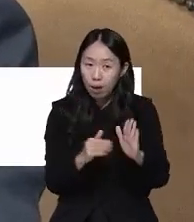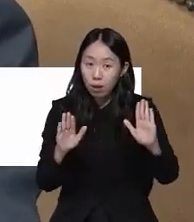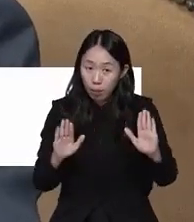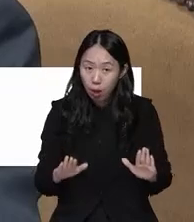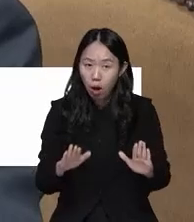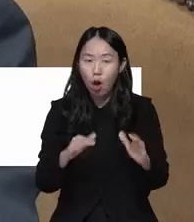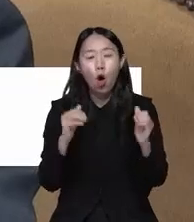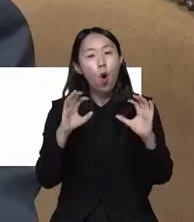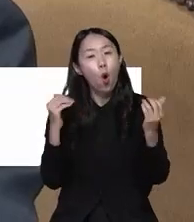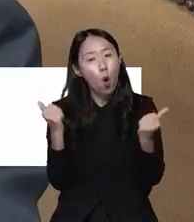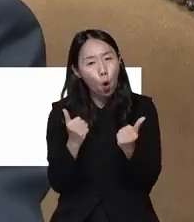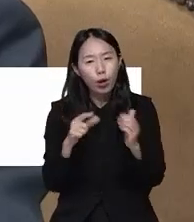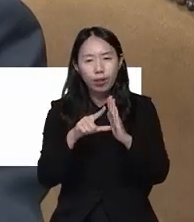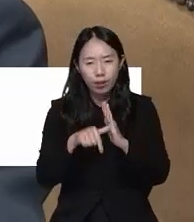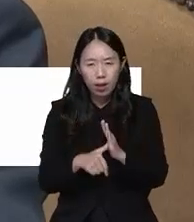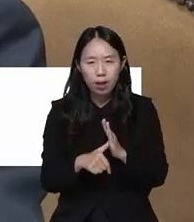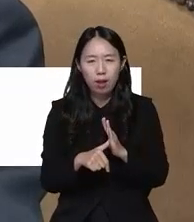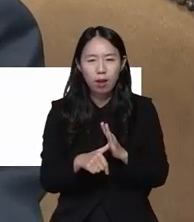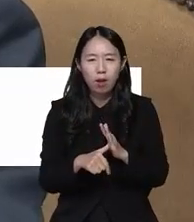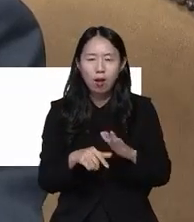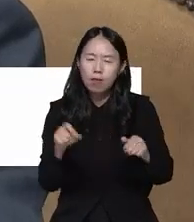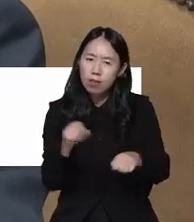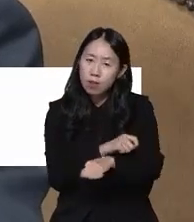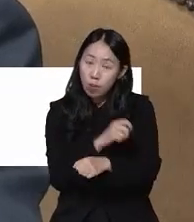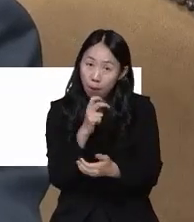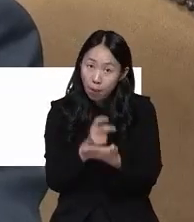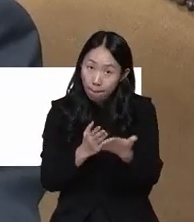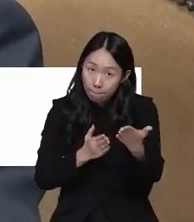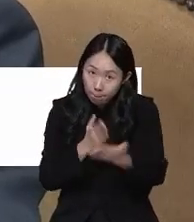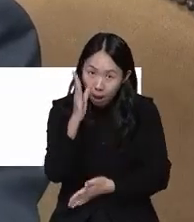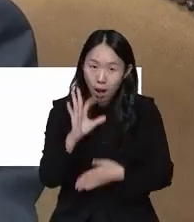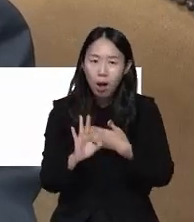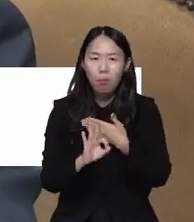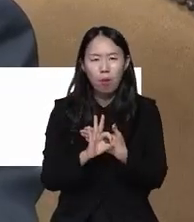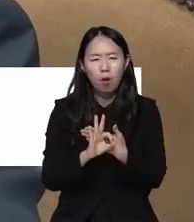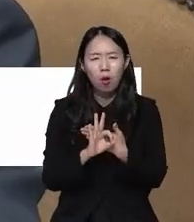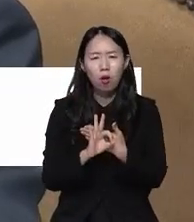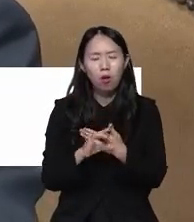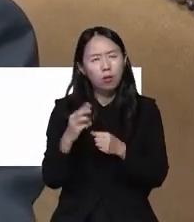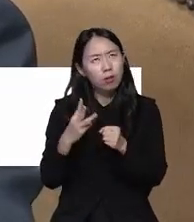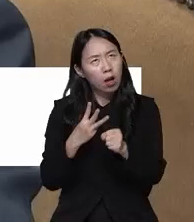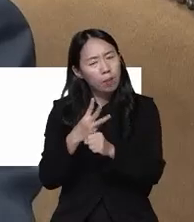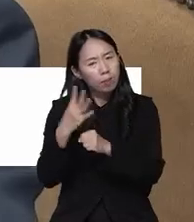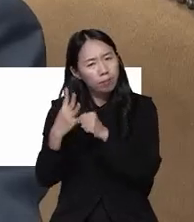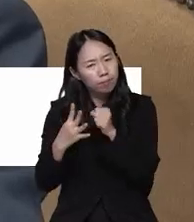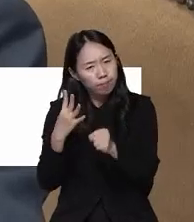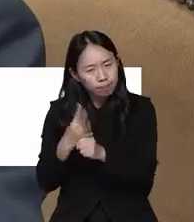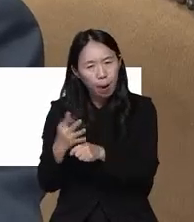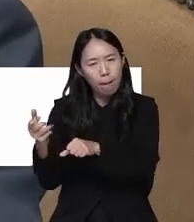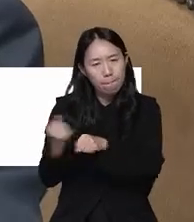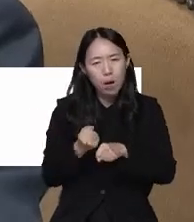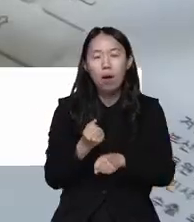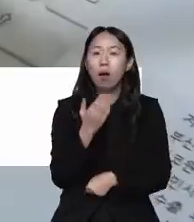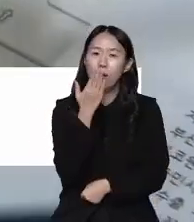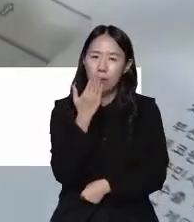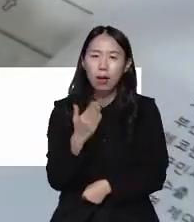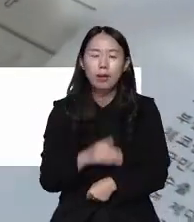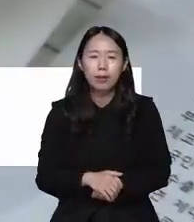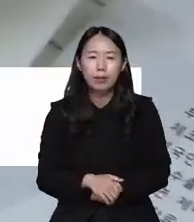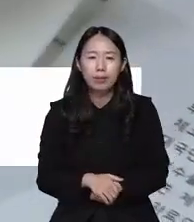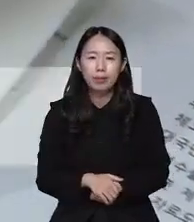이번 정기국회에서 꼭 이 송전망 특별법이 통과가 된다면 적어도 3, 4년 정도는 당길 수가 있다고